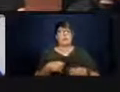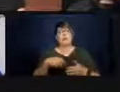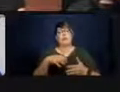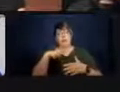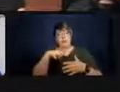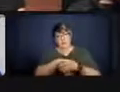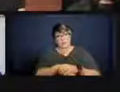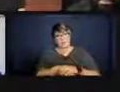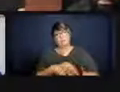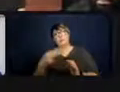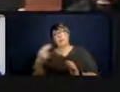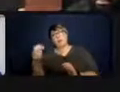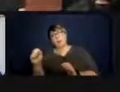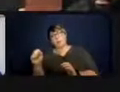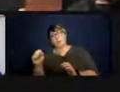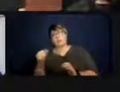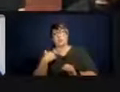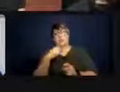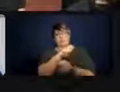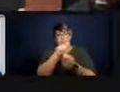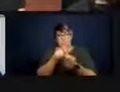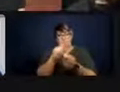سبل الوصول إلى هذه التقنيات وأيضا